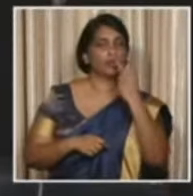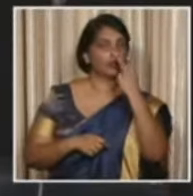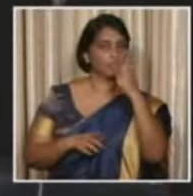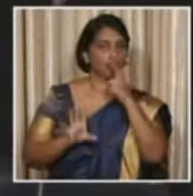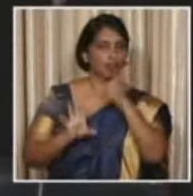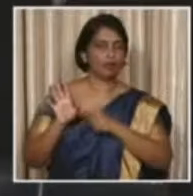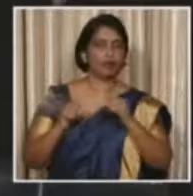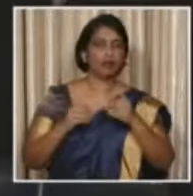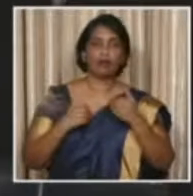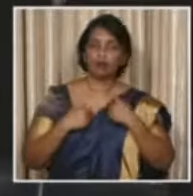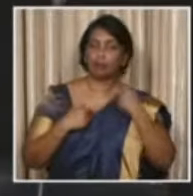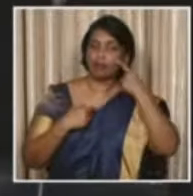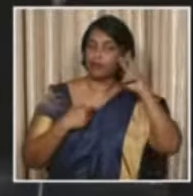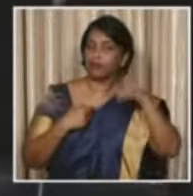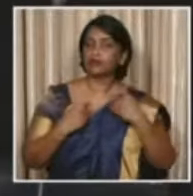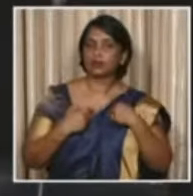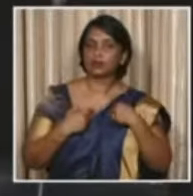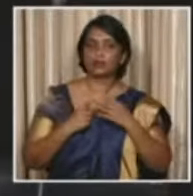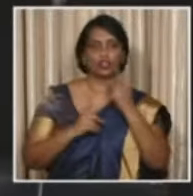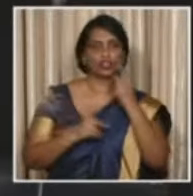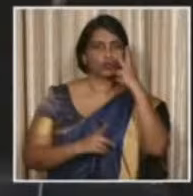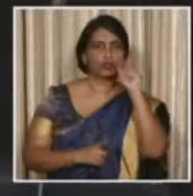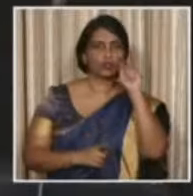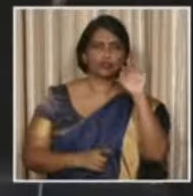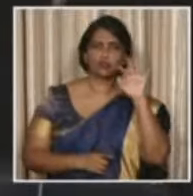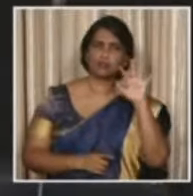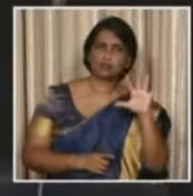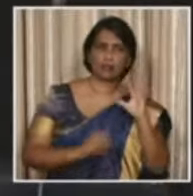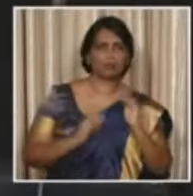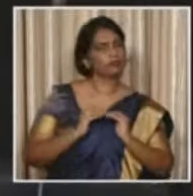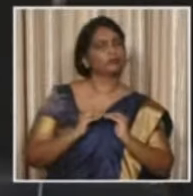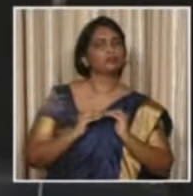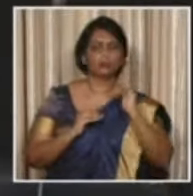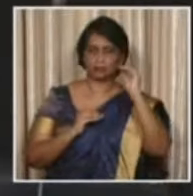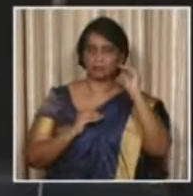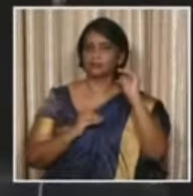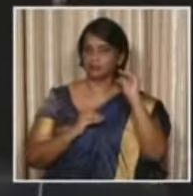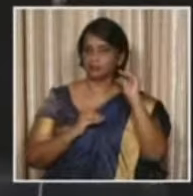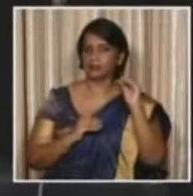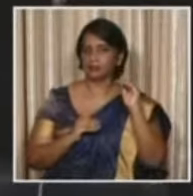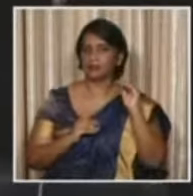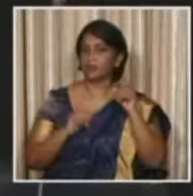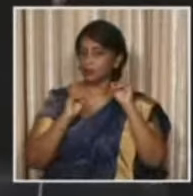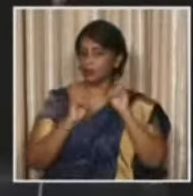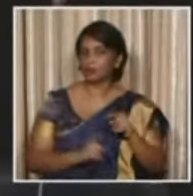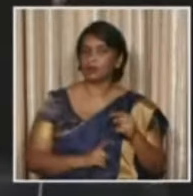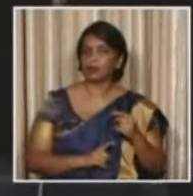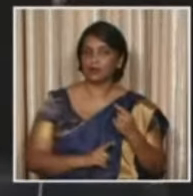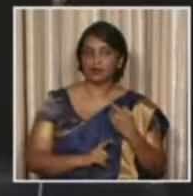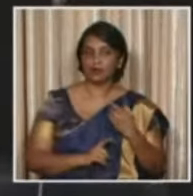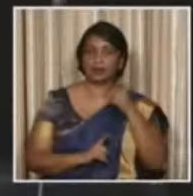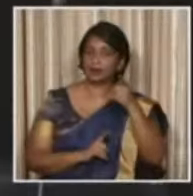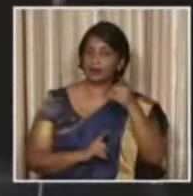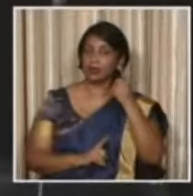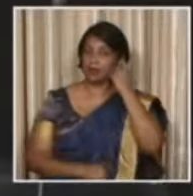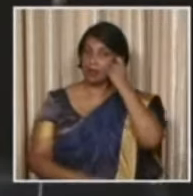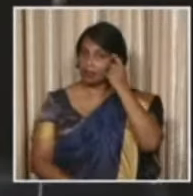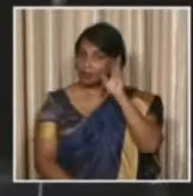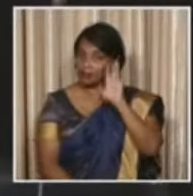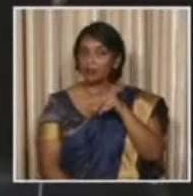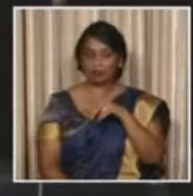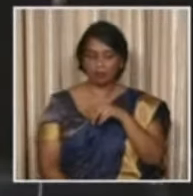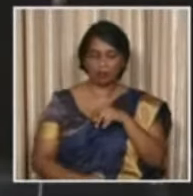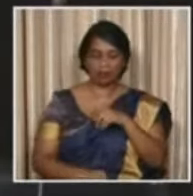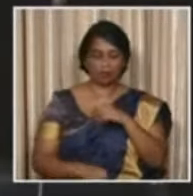102යි. නමුත් අපිට විශ්වාසයක් තියෙනවා අපි 3.5ක ආර්ථික වර්ධන වේගයකට ගමන් කරනවා කියන එක. ඉතින් මම තෝ ඔබතුමාලාට විශ්වාස නම්